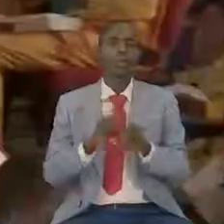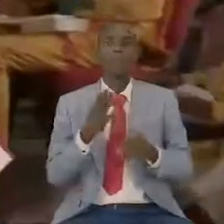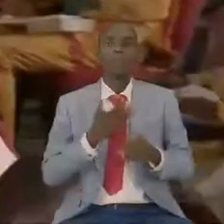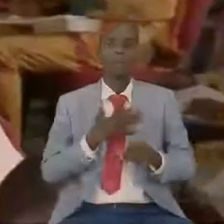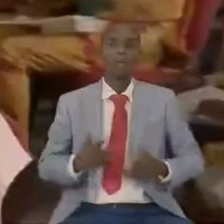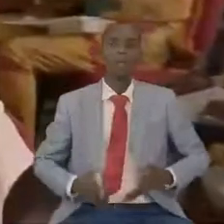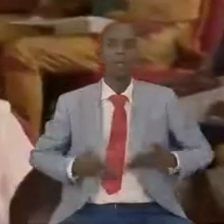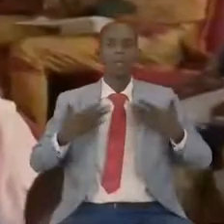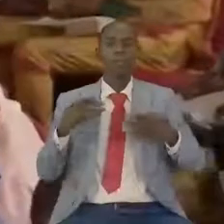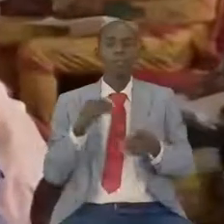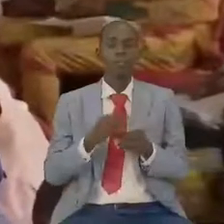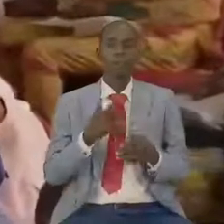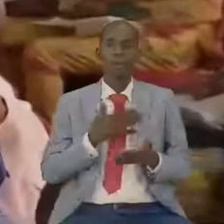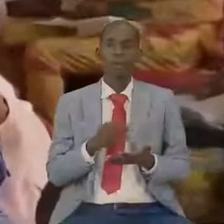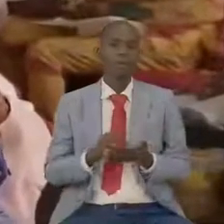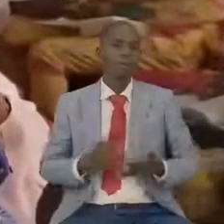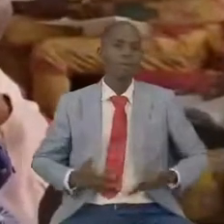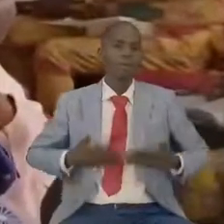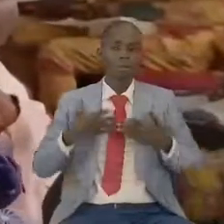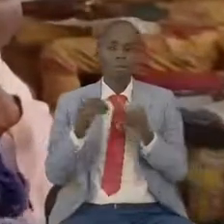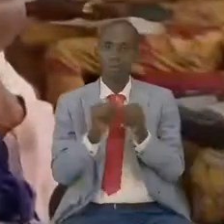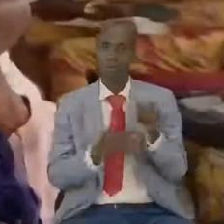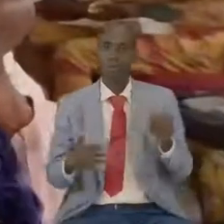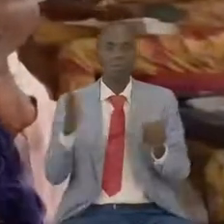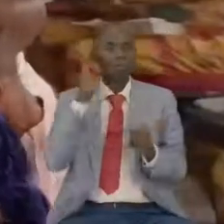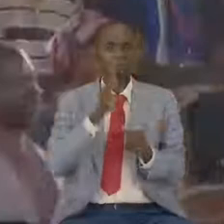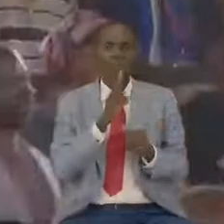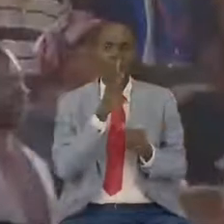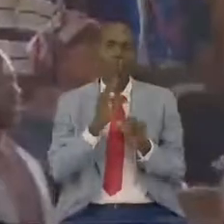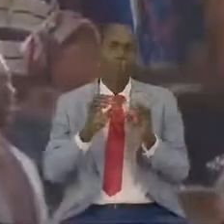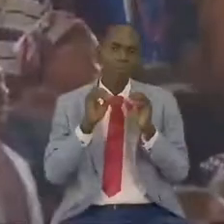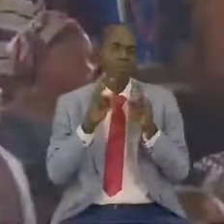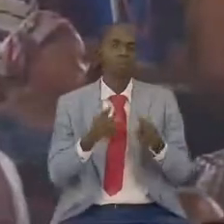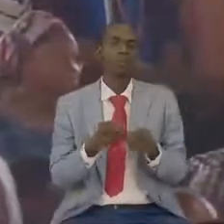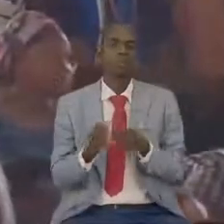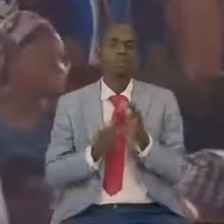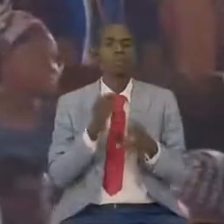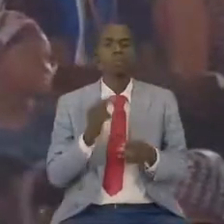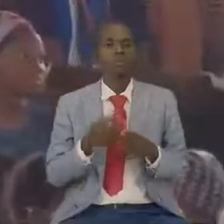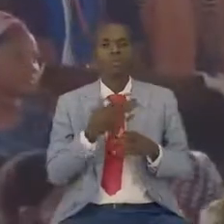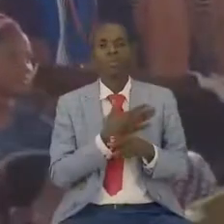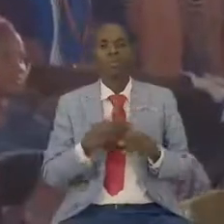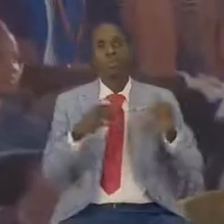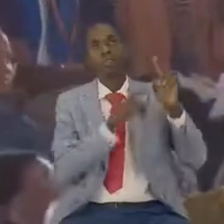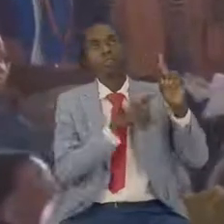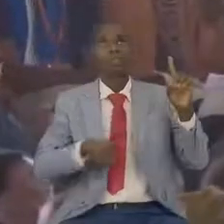Dans ma vie, tout sera normalisé. Et Dieu